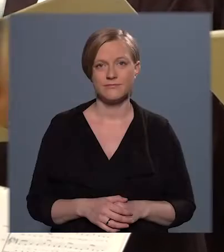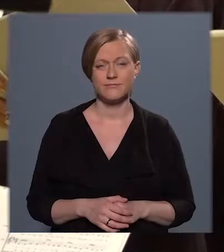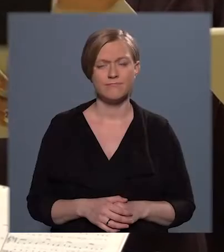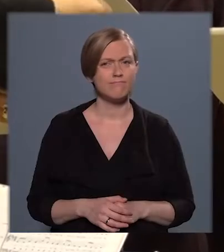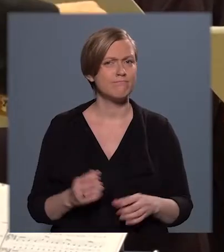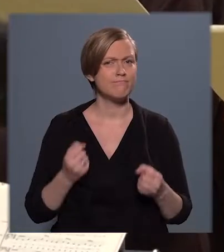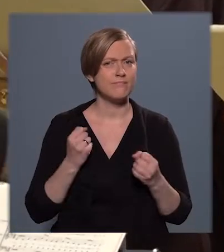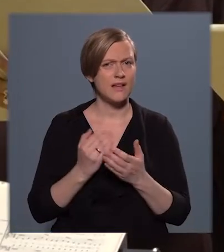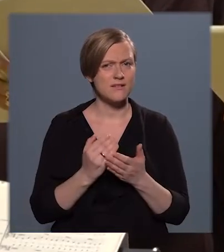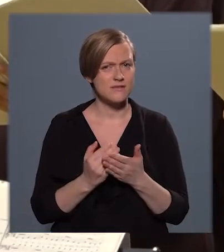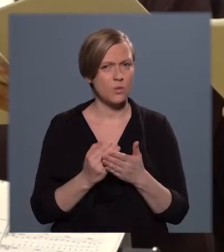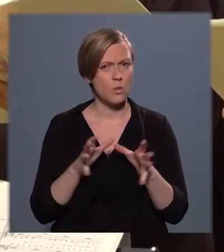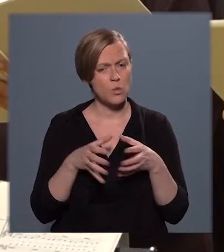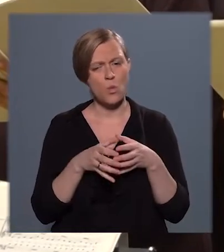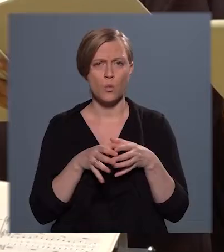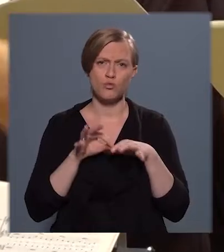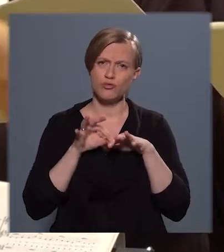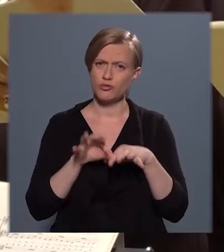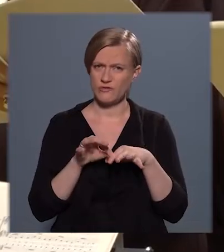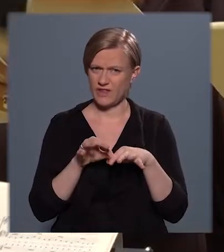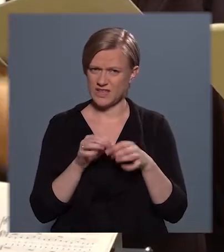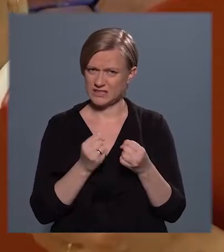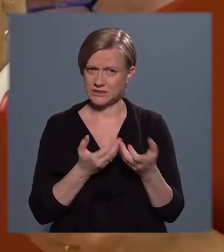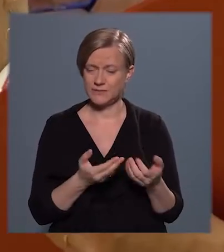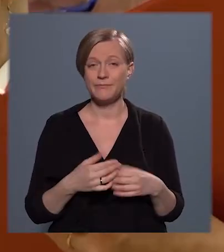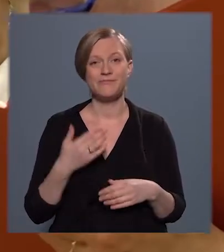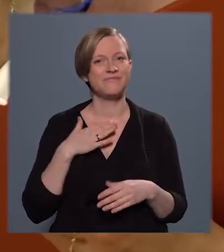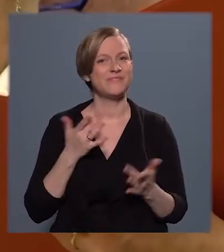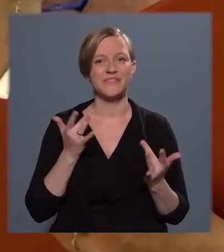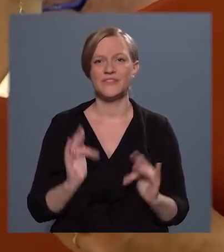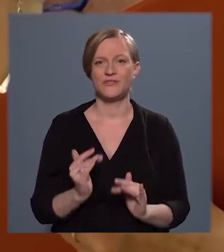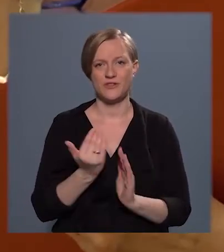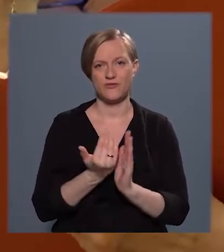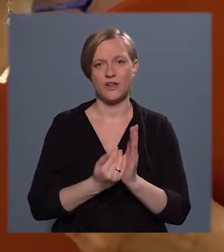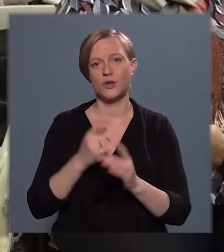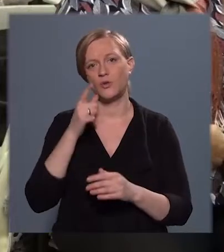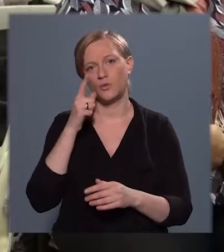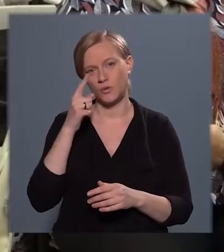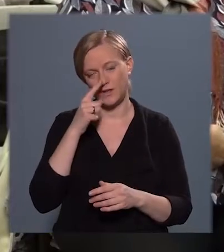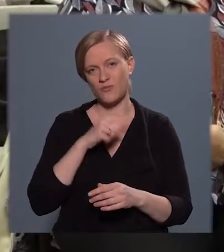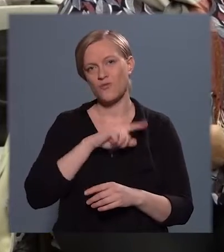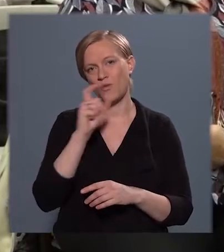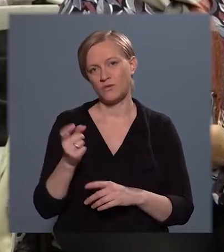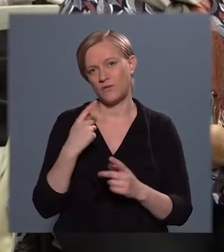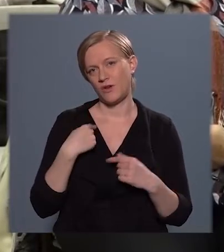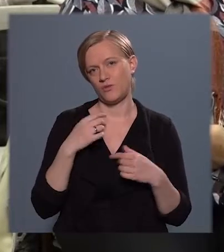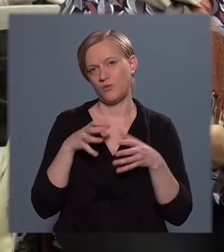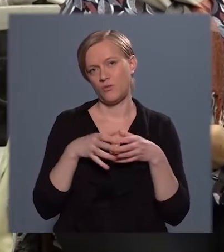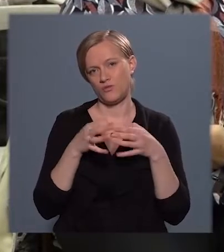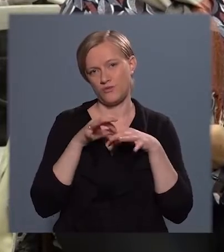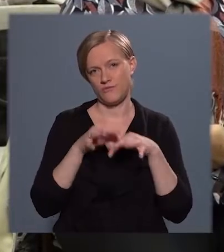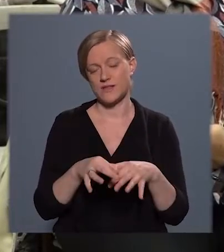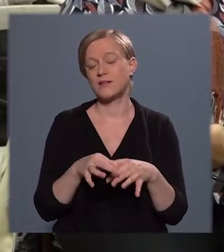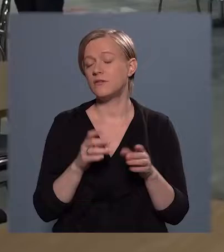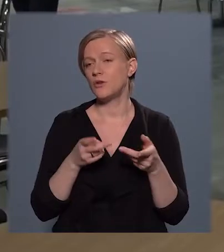Nehéz dolog kórusvezetőnek lenni? Számomra ez még friss feladat, mert június óta vagyok a kórus vezetője. Egy nagyon